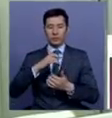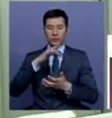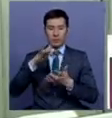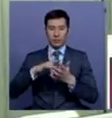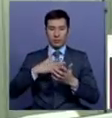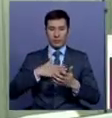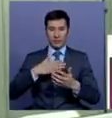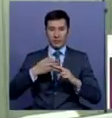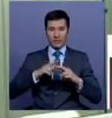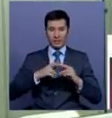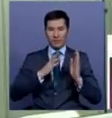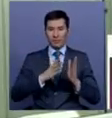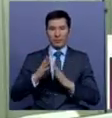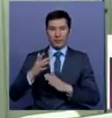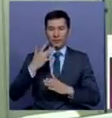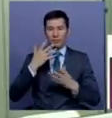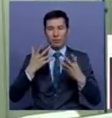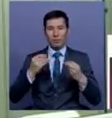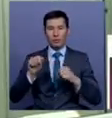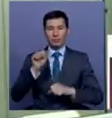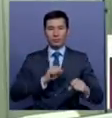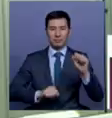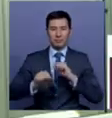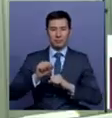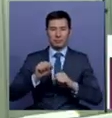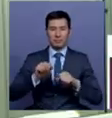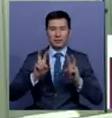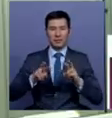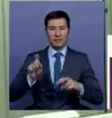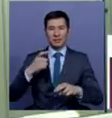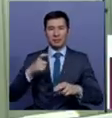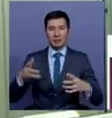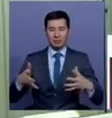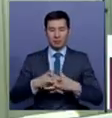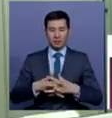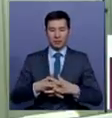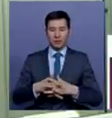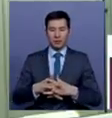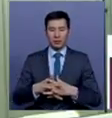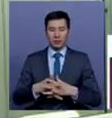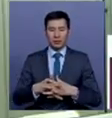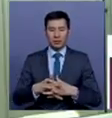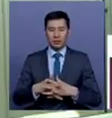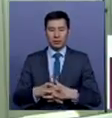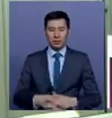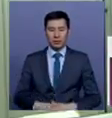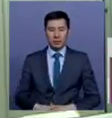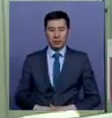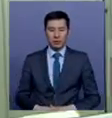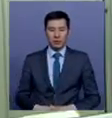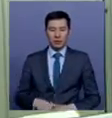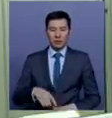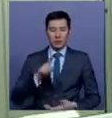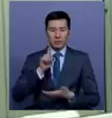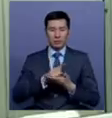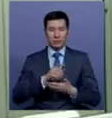сайын міне влажный уборка жасаймыз арнайы дезинфекторлармен. Мынандай не қойдық міне.